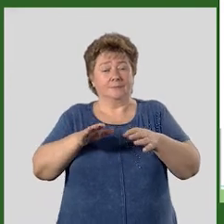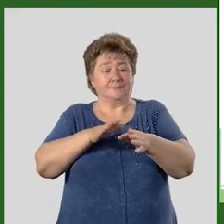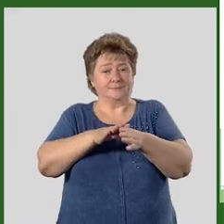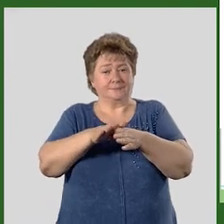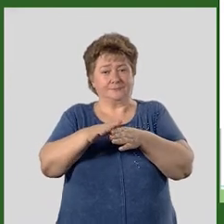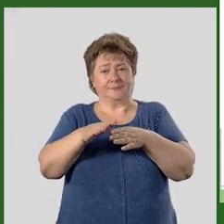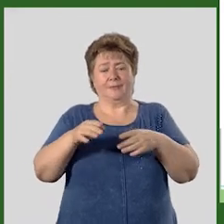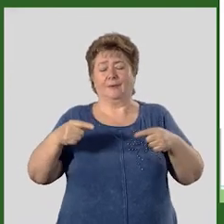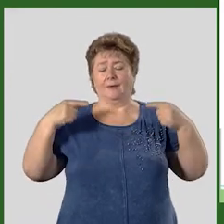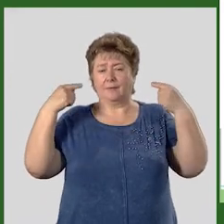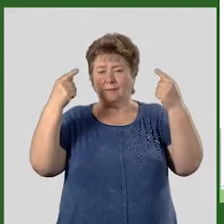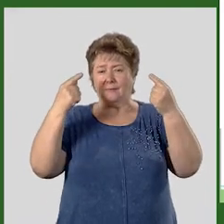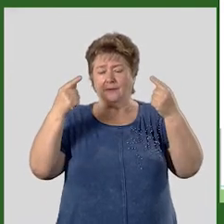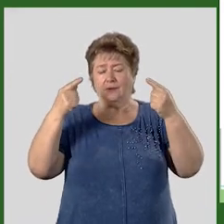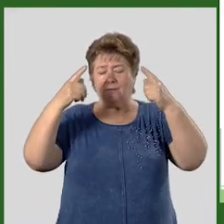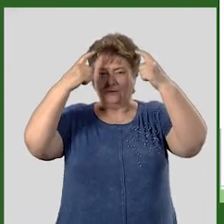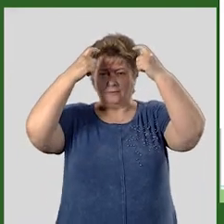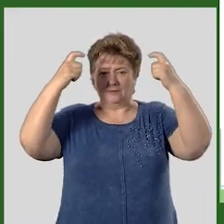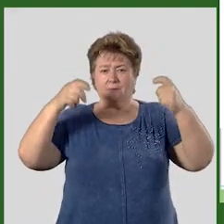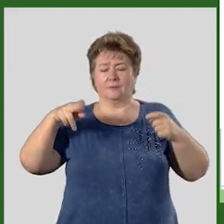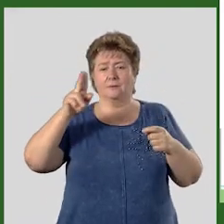Прокатиться на знаменитом дабл-деккере,